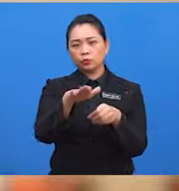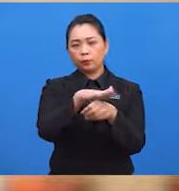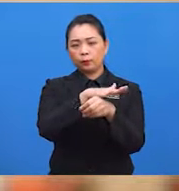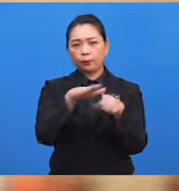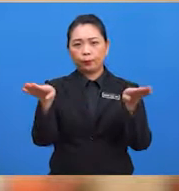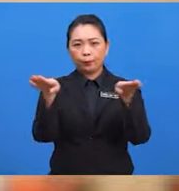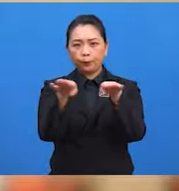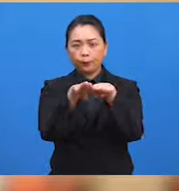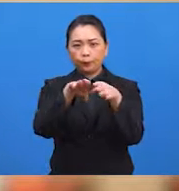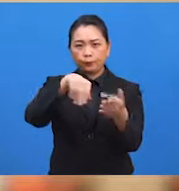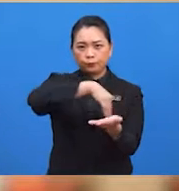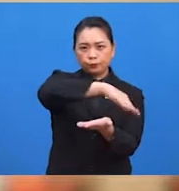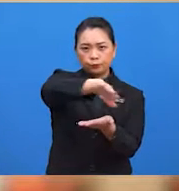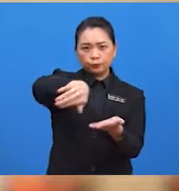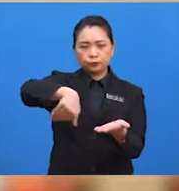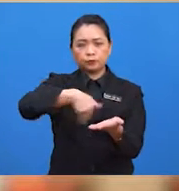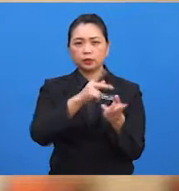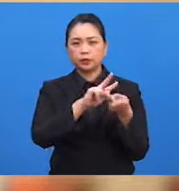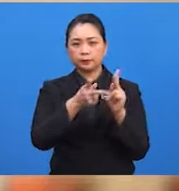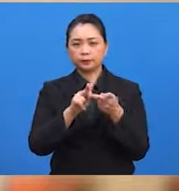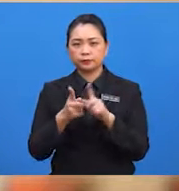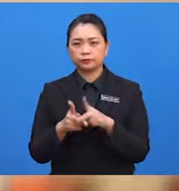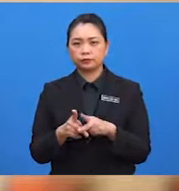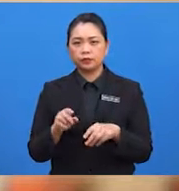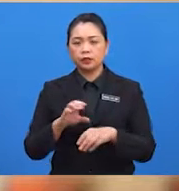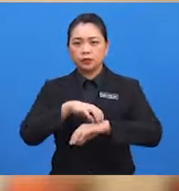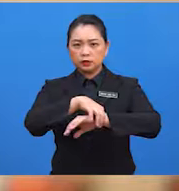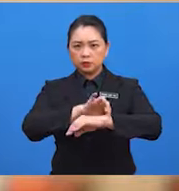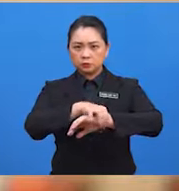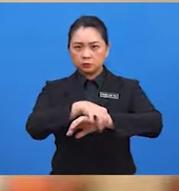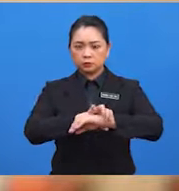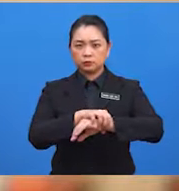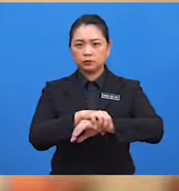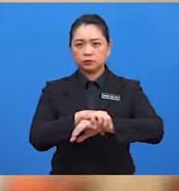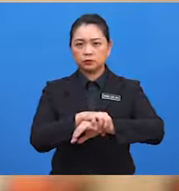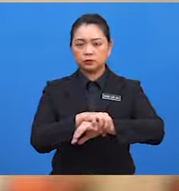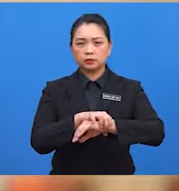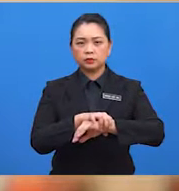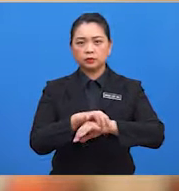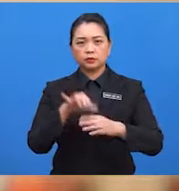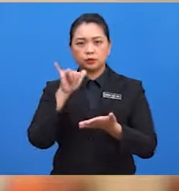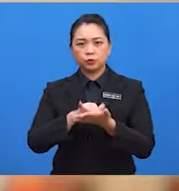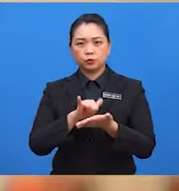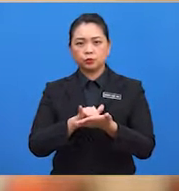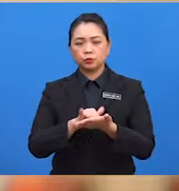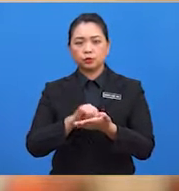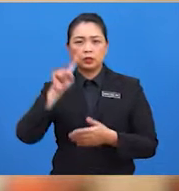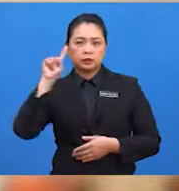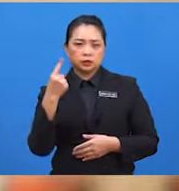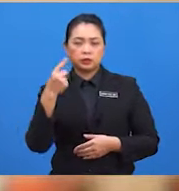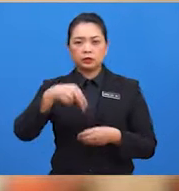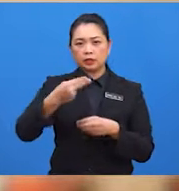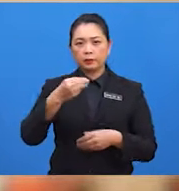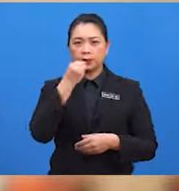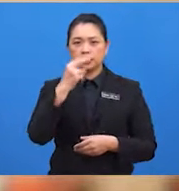kampung. Disebabkan kedudukan geografi tamadun ini terpencil, masyarakat Huang He hanya menghasilkan